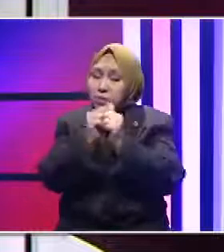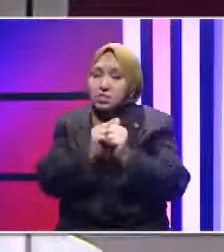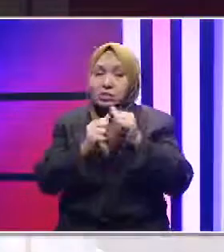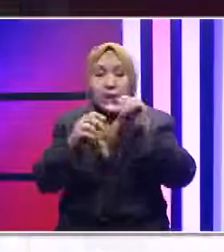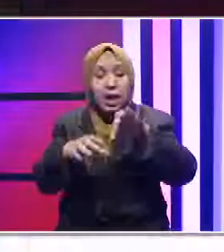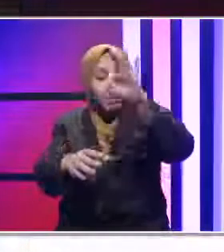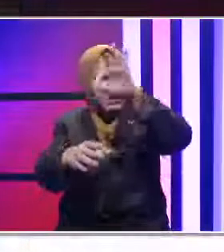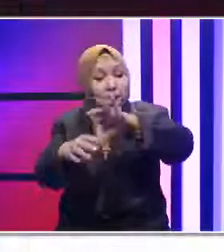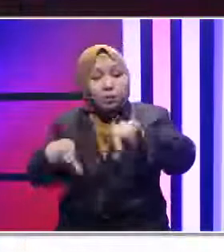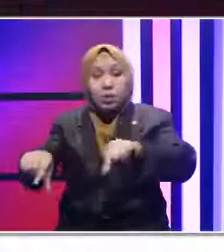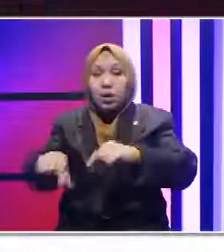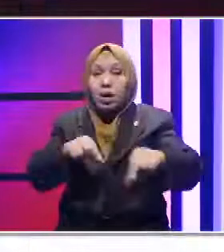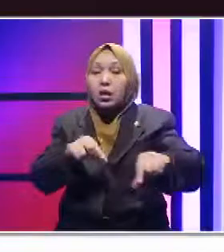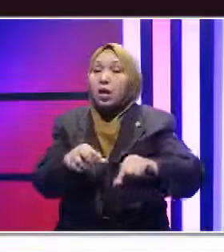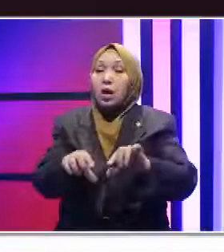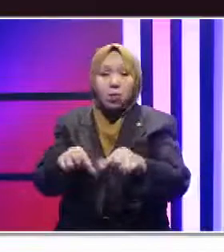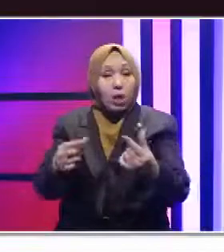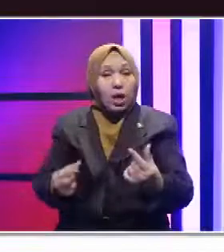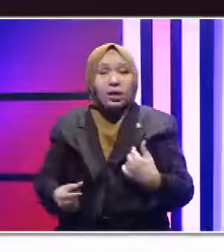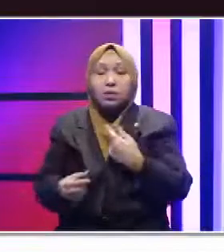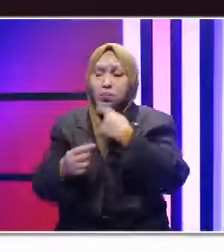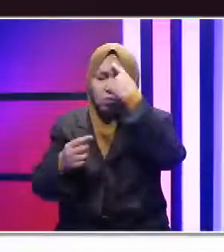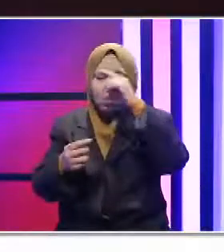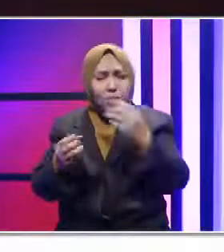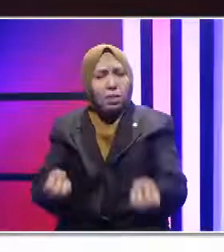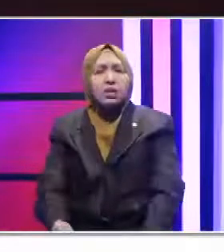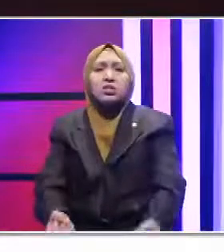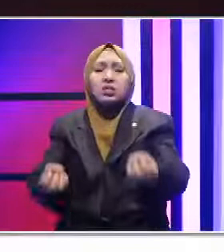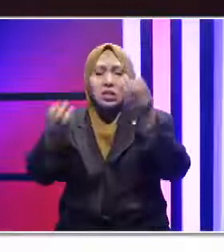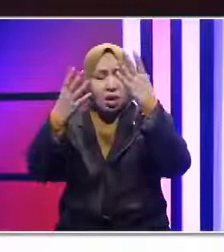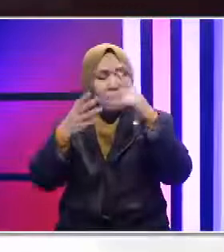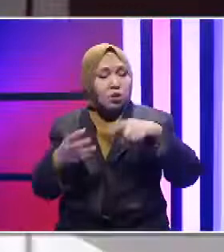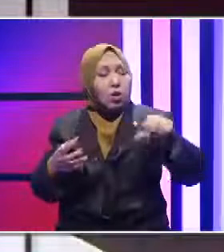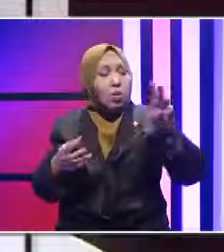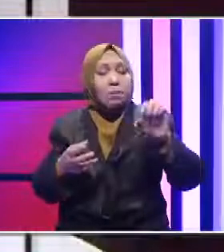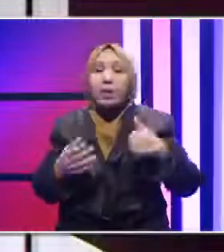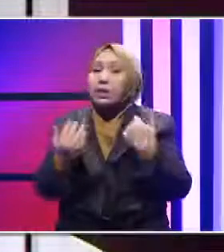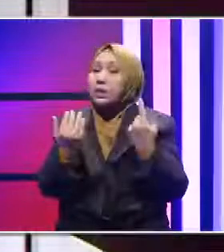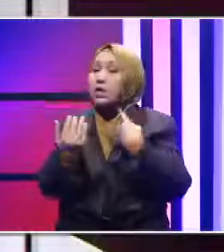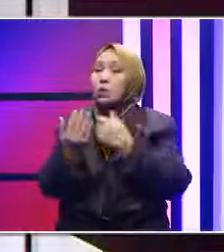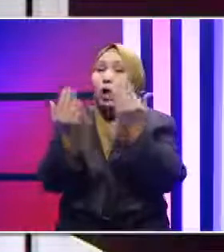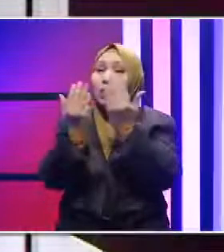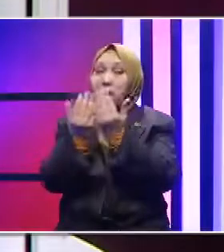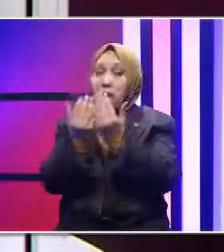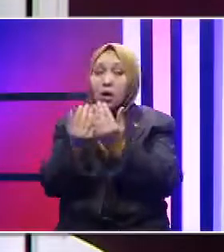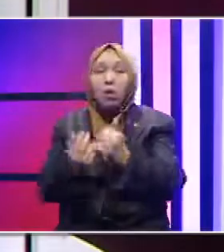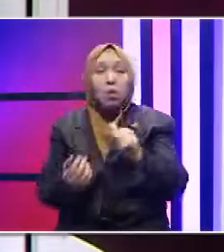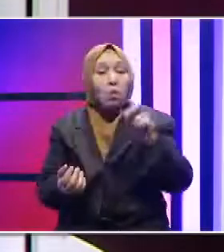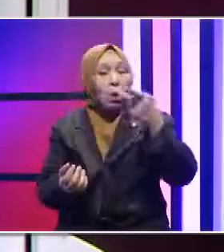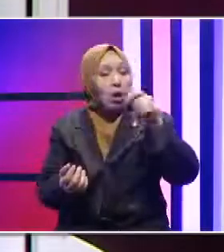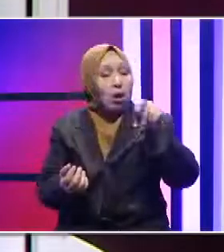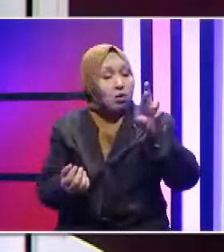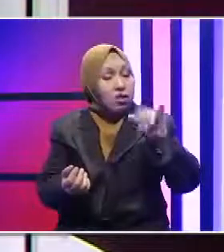tabung gerakan Al-Quran, salah satu platform untuk kita membanyakkan maqaddamat, dan kita doakan agar wa akharat itu